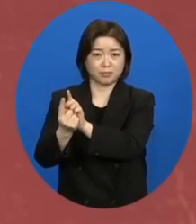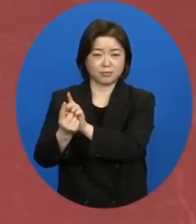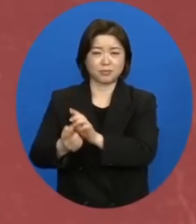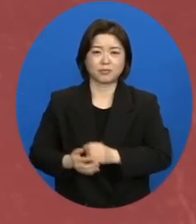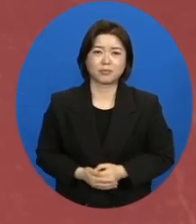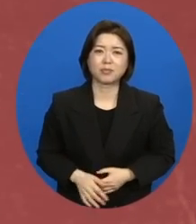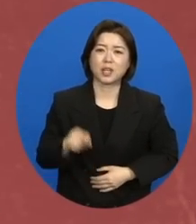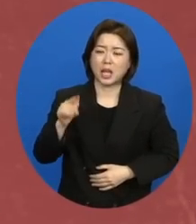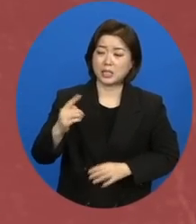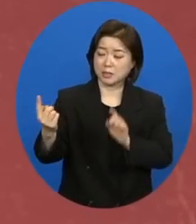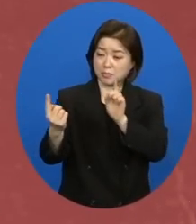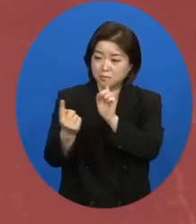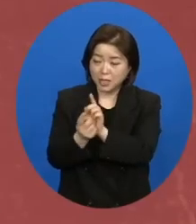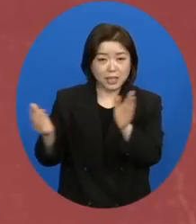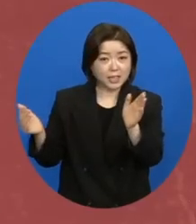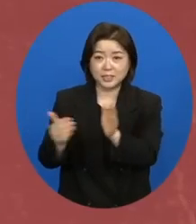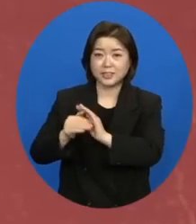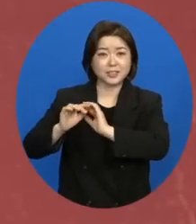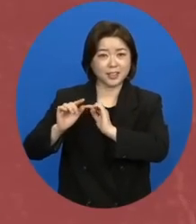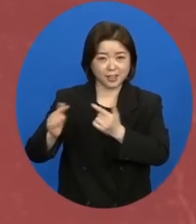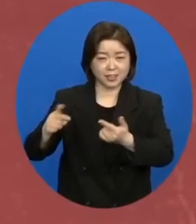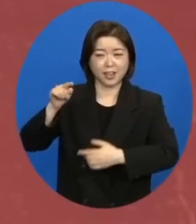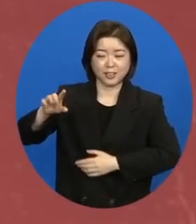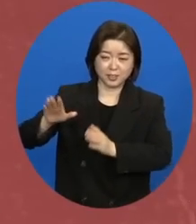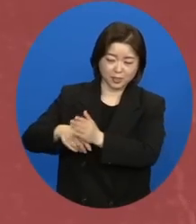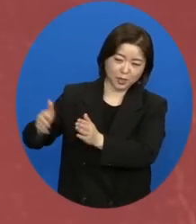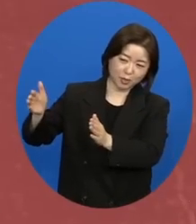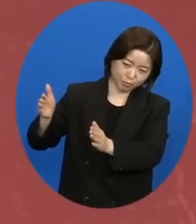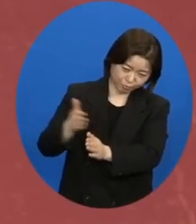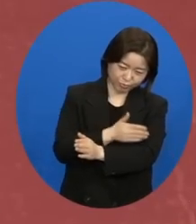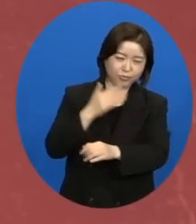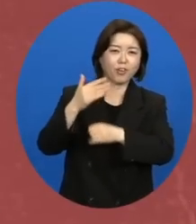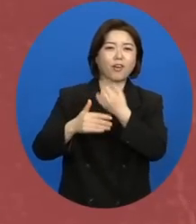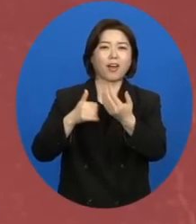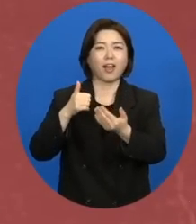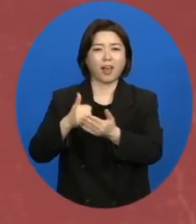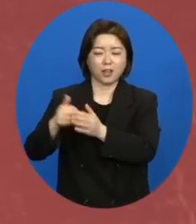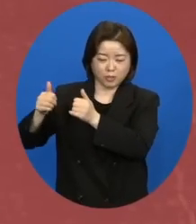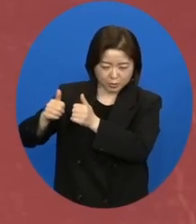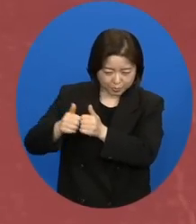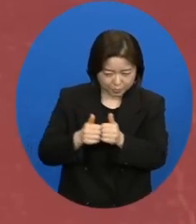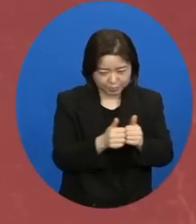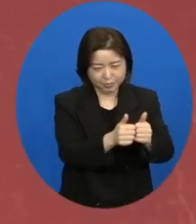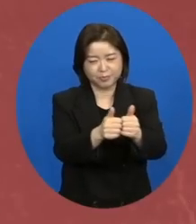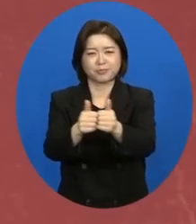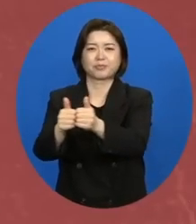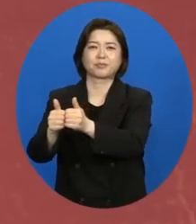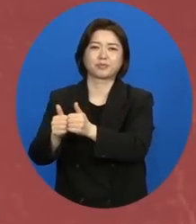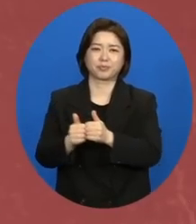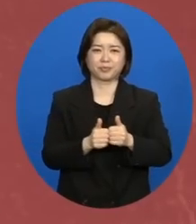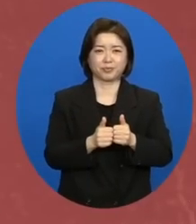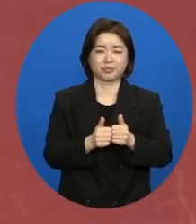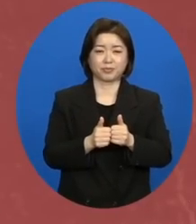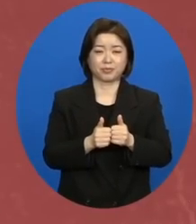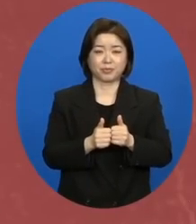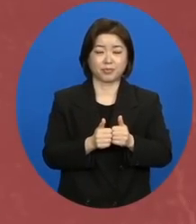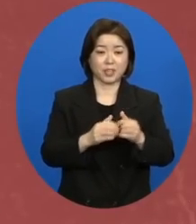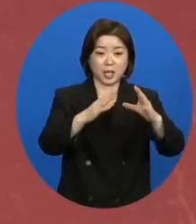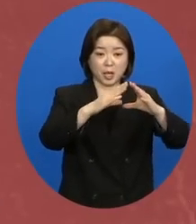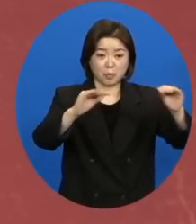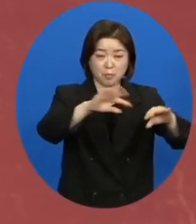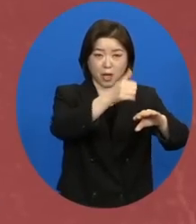근데 만난 게 끝이 아니고 그때부터 하나님과 동행하니까 바로가 겁나지 않아요.